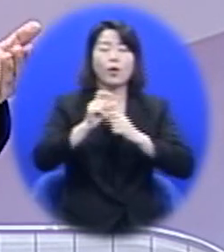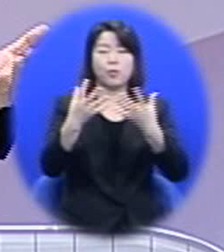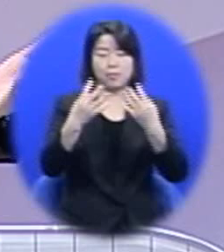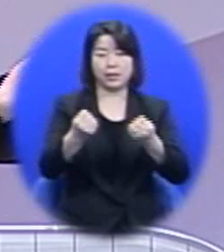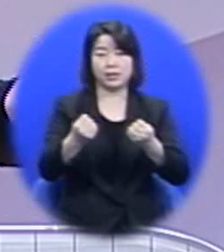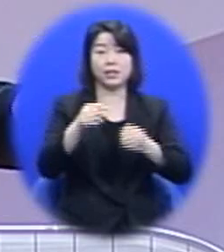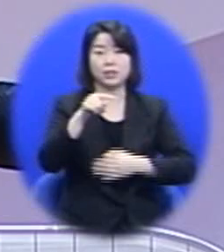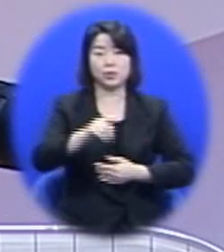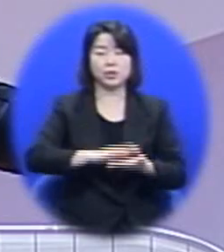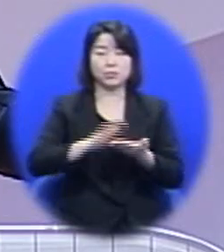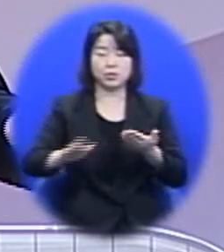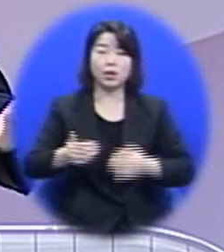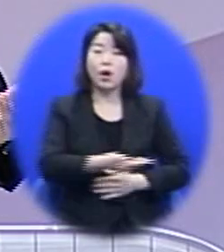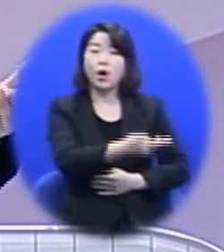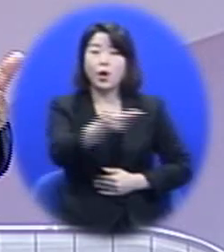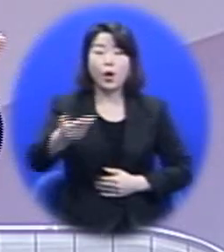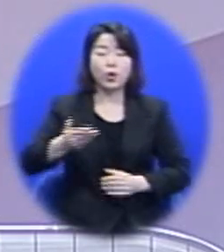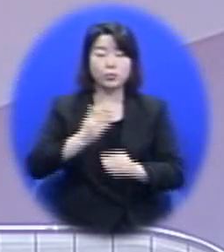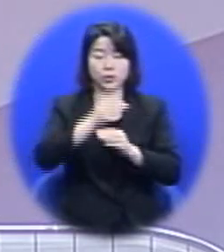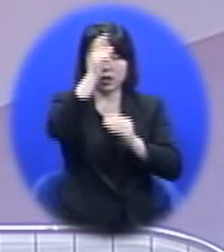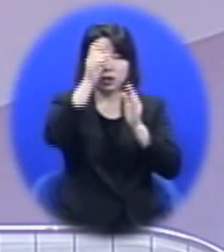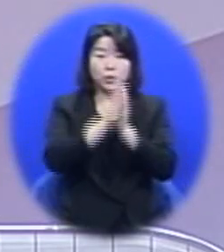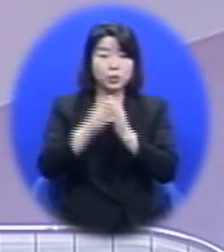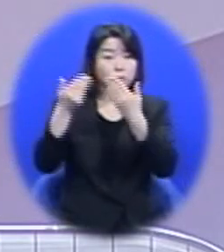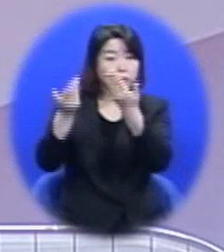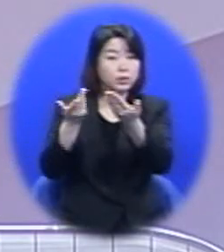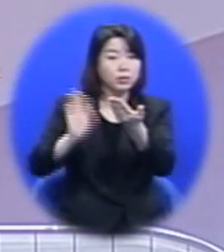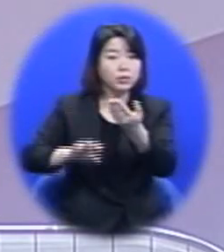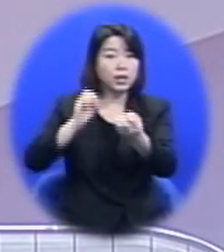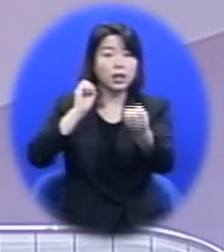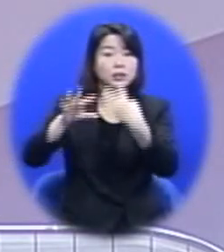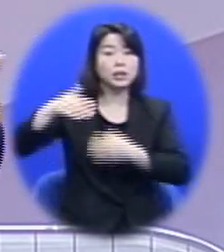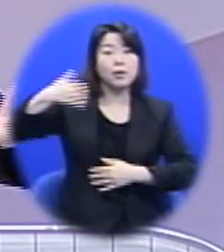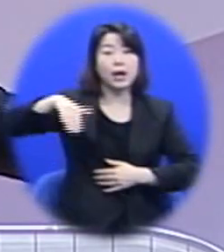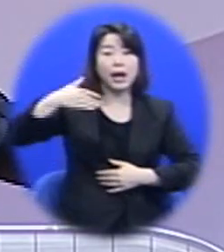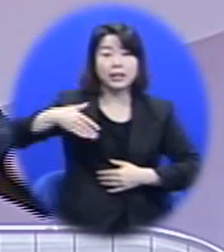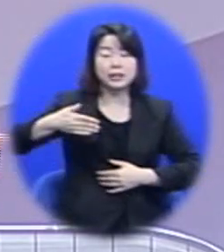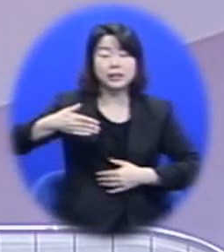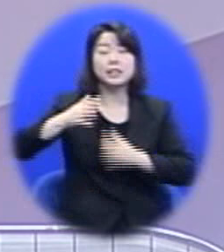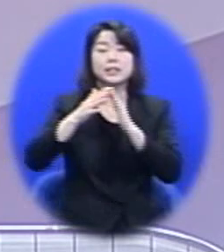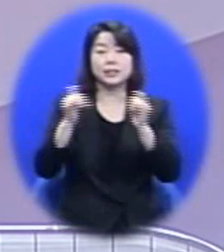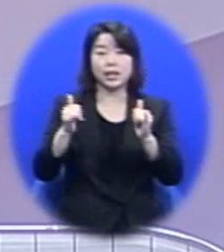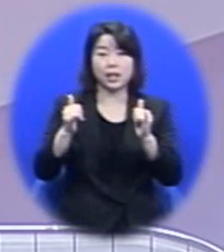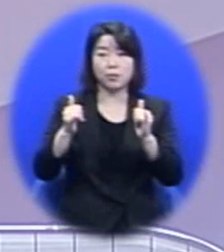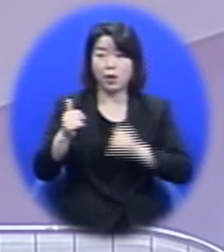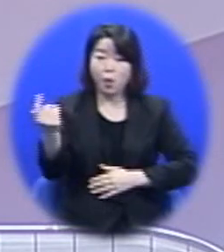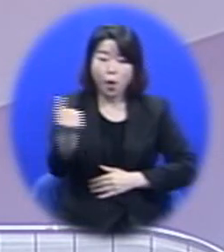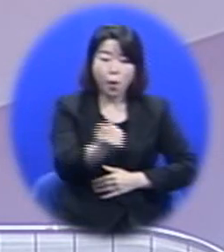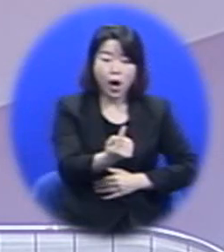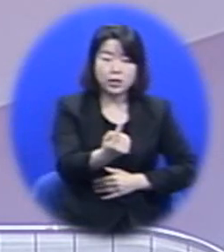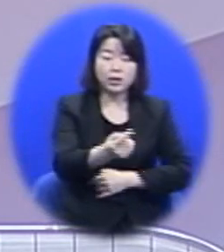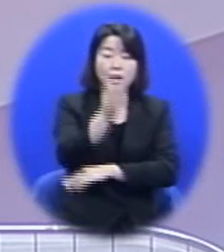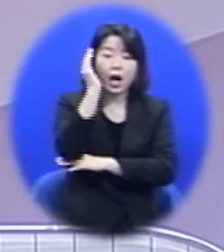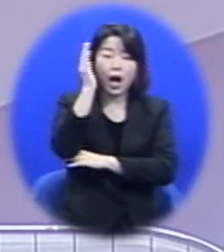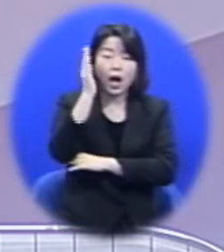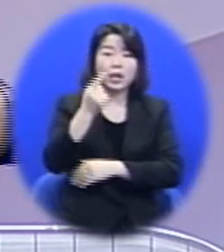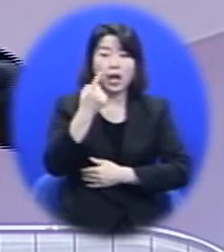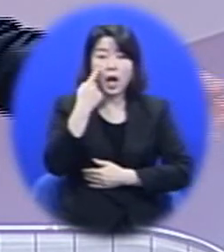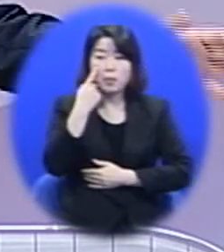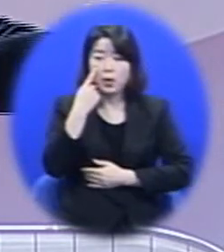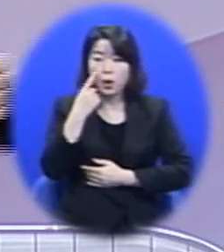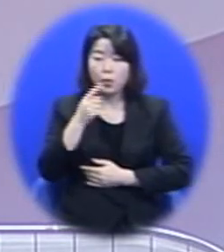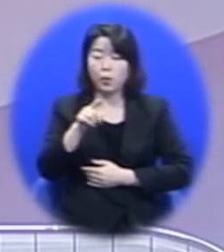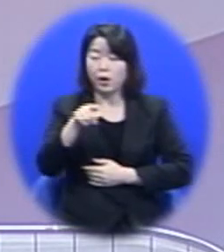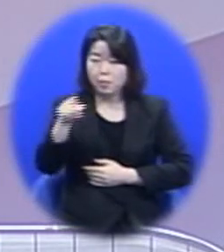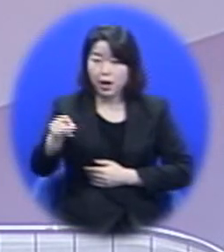여러분 중에 기도는 했는데 응답받지 못했던 분 한번 일어나서 나와서 사정 이야기 한번 해보라 그러면 아마